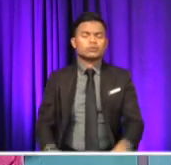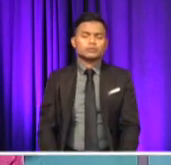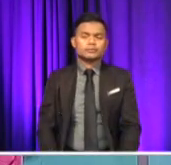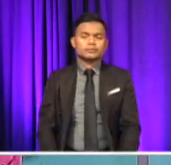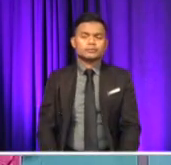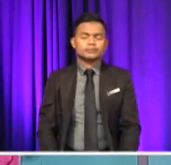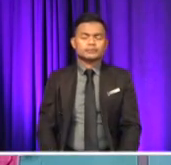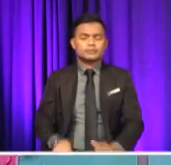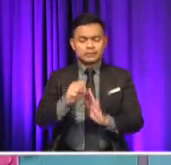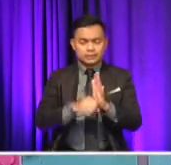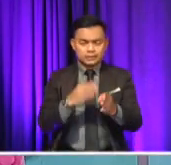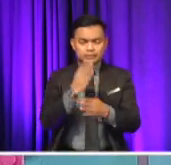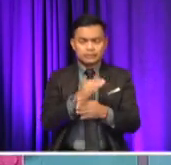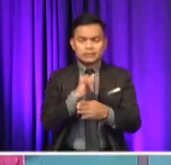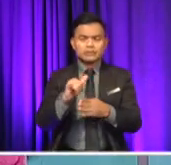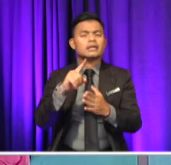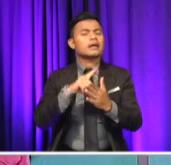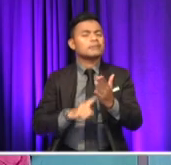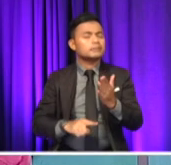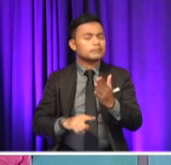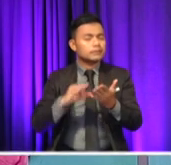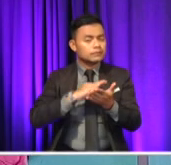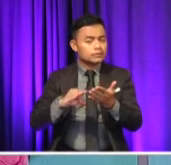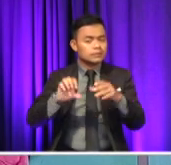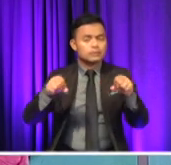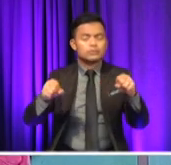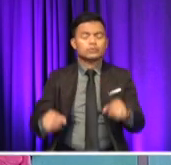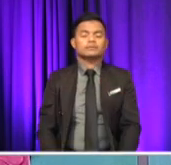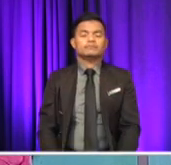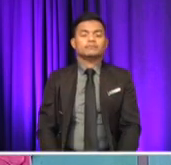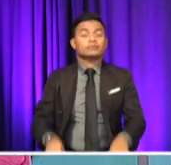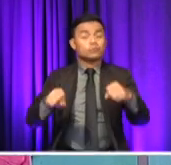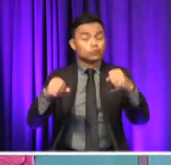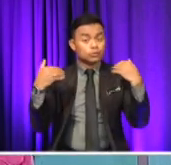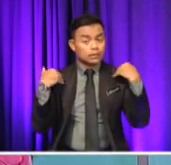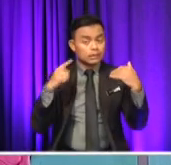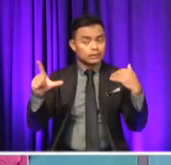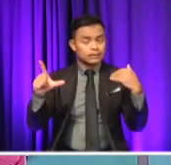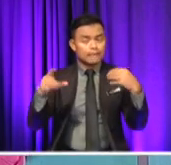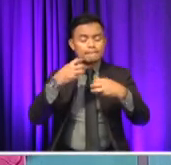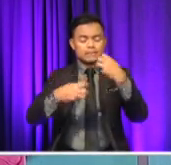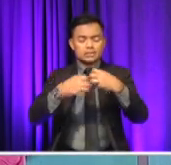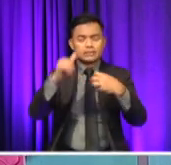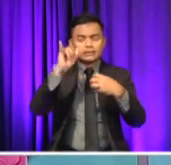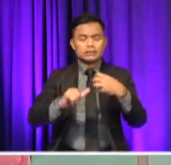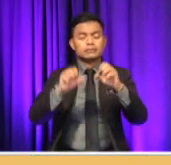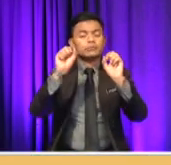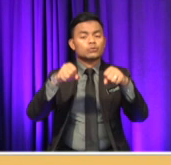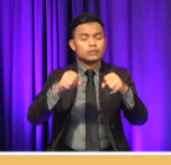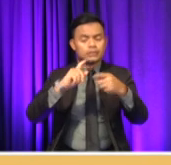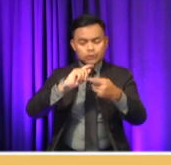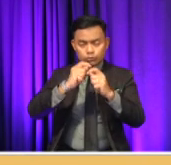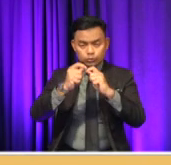sebenarnya Apa fungsi mutu Oke moto Ella micin yang berupa tenaga elektrik kepada